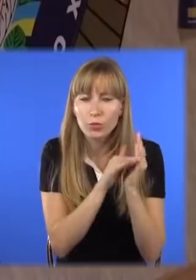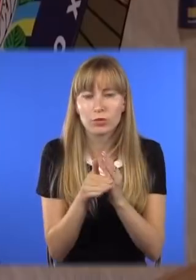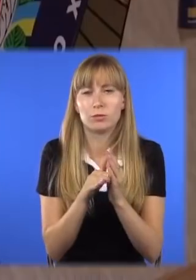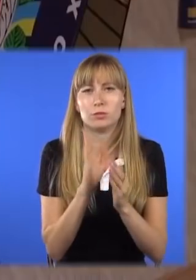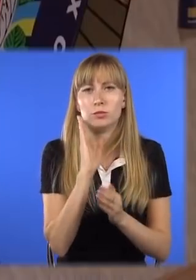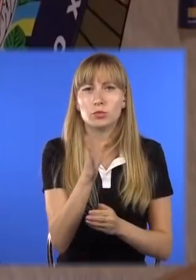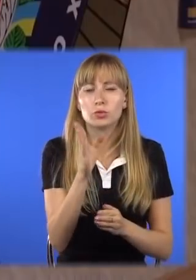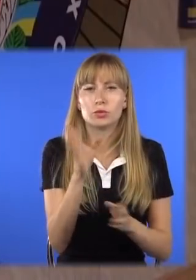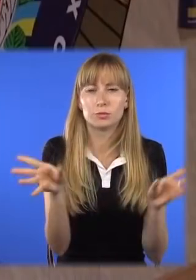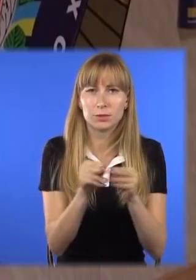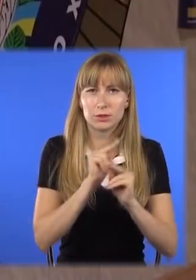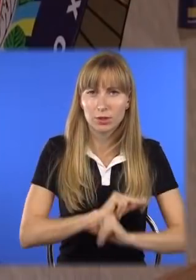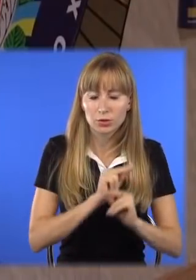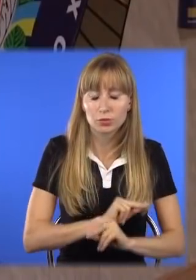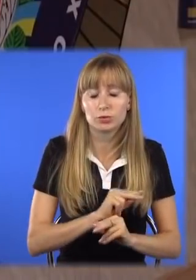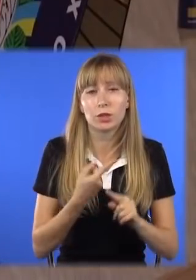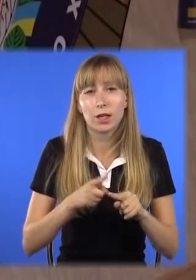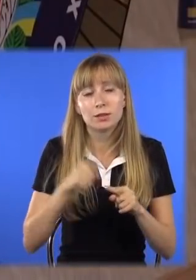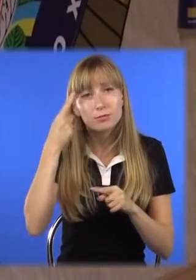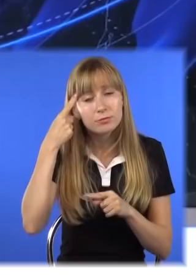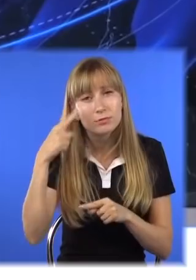зустріч представники Національної поліції.